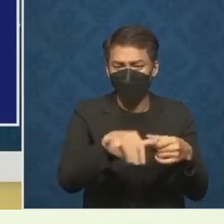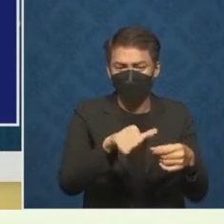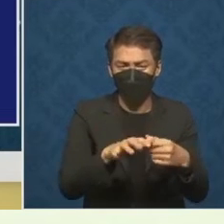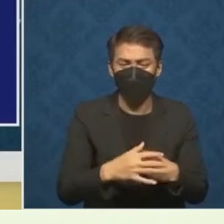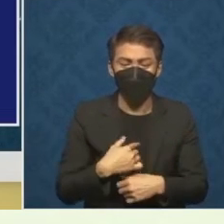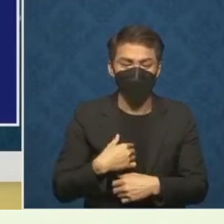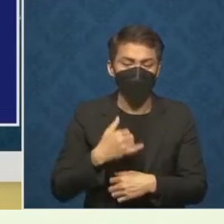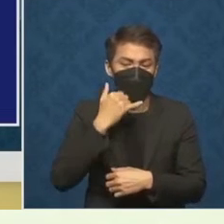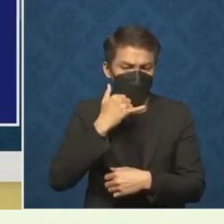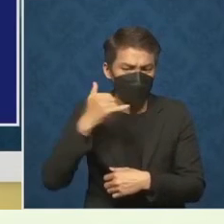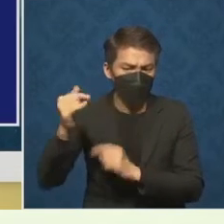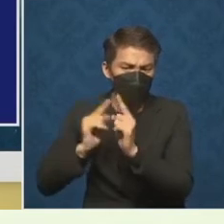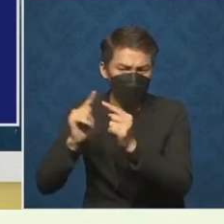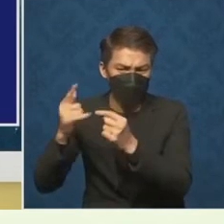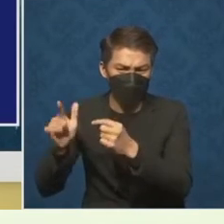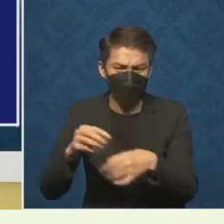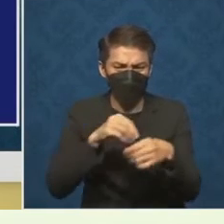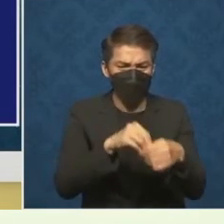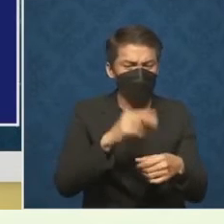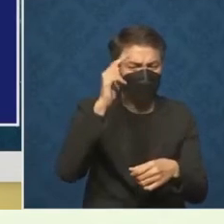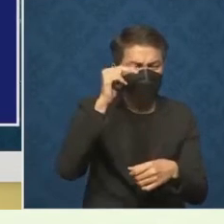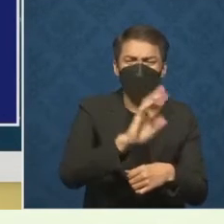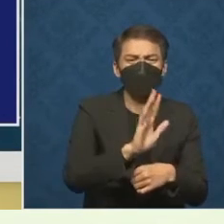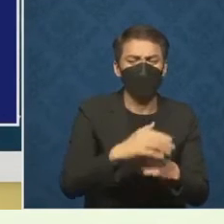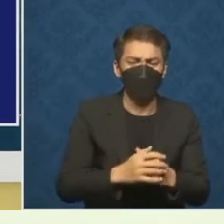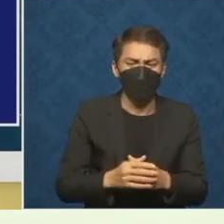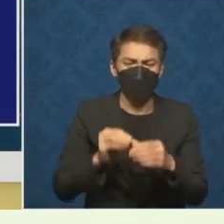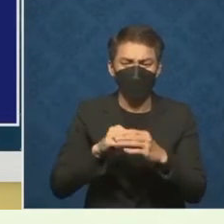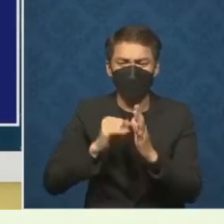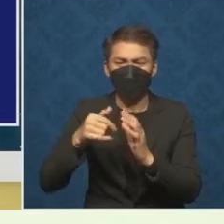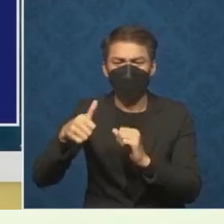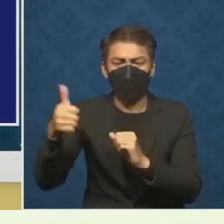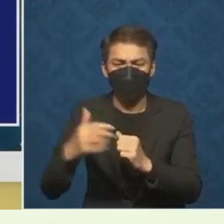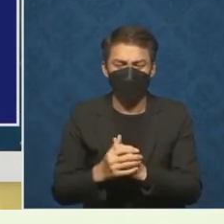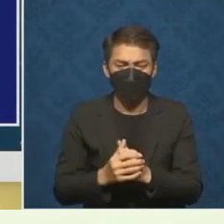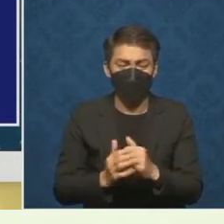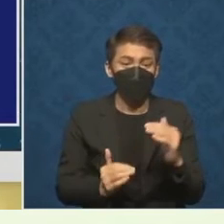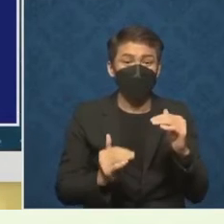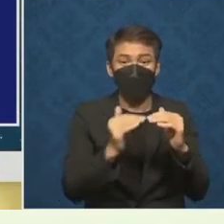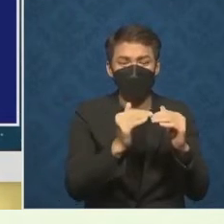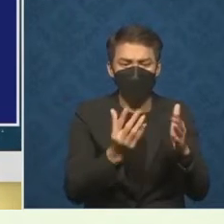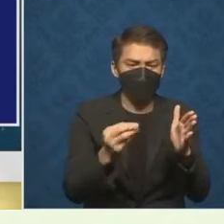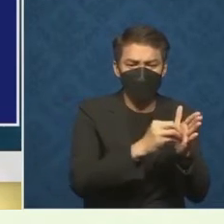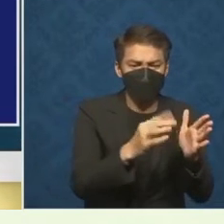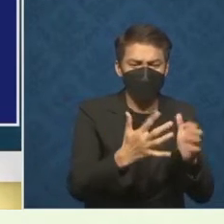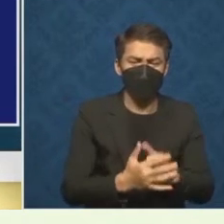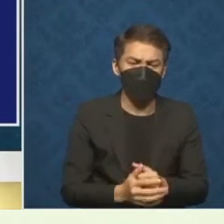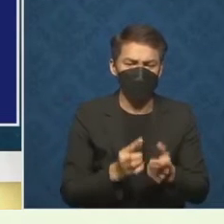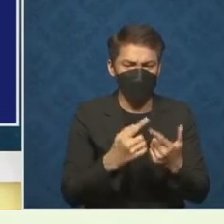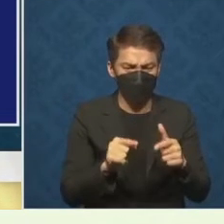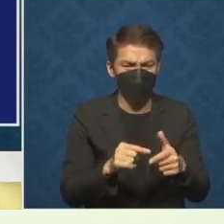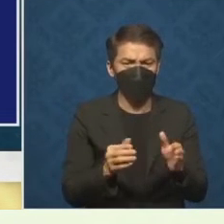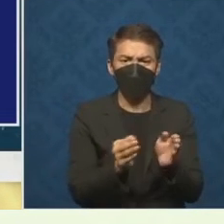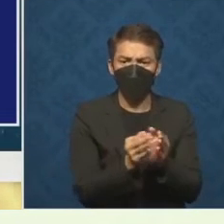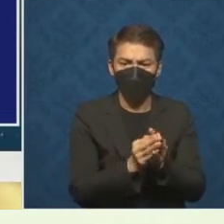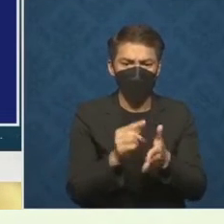าไม่ได้อยู่นะไม่ได้อยู่ที่ลำปางเลยมาลงสิทธิ์ก็ไม่มาลงนะครับแต่คะแนนมันก็ปรากฏอยู่นะฮะปร